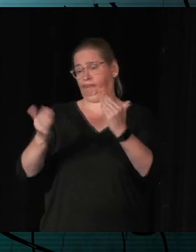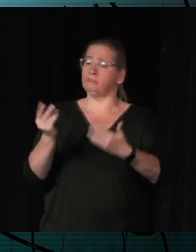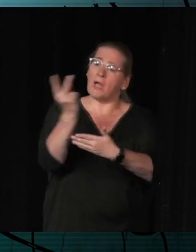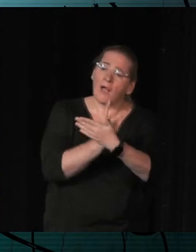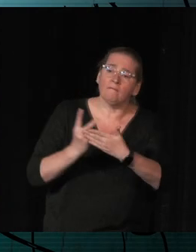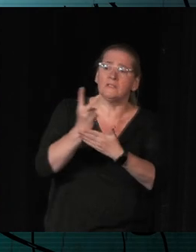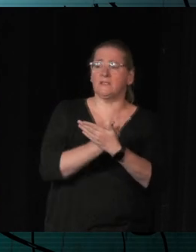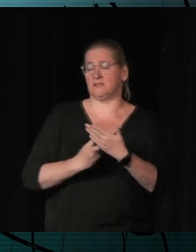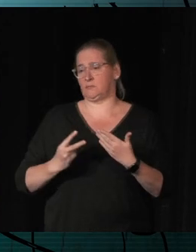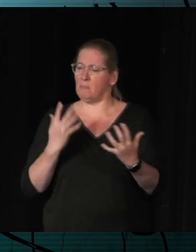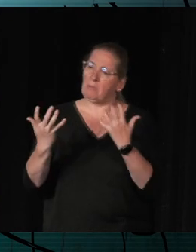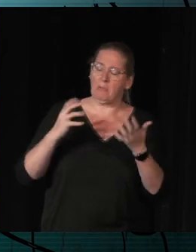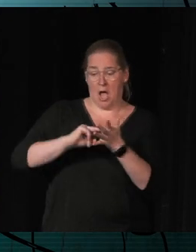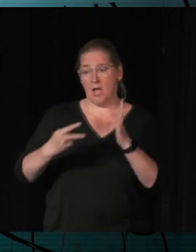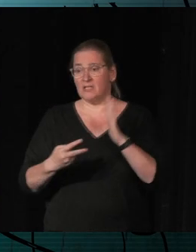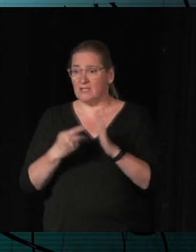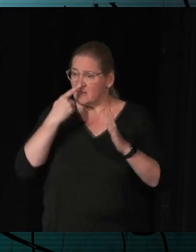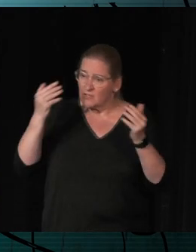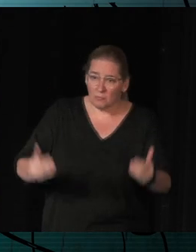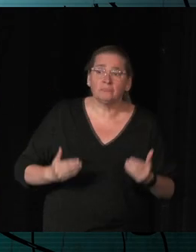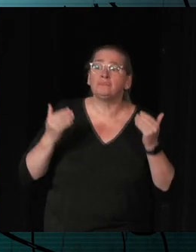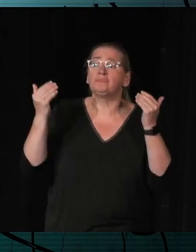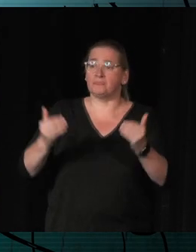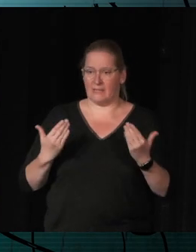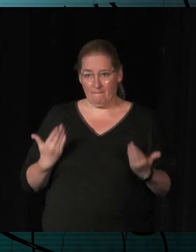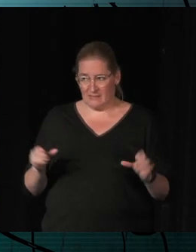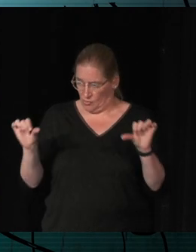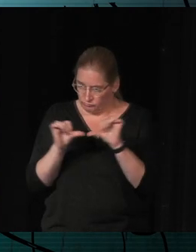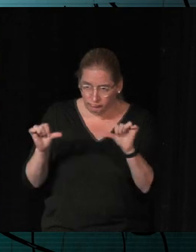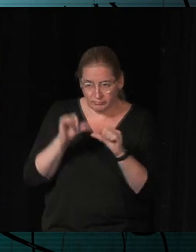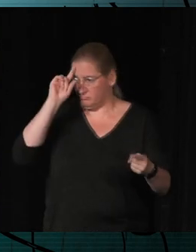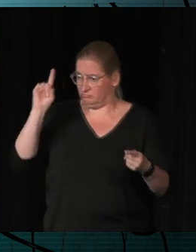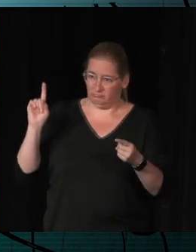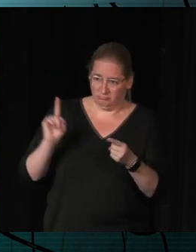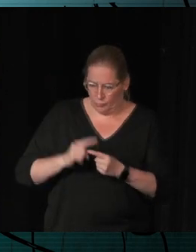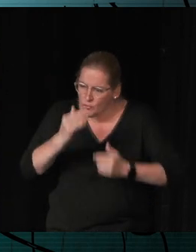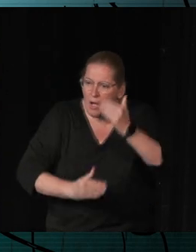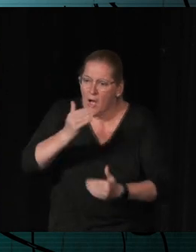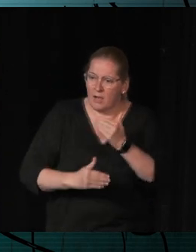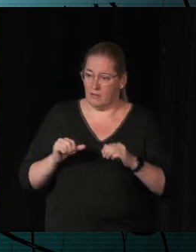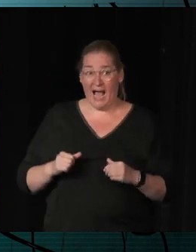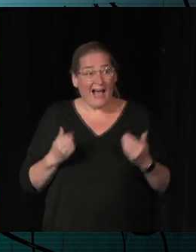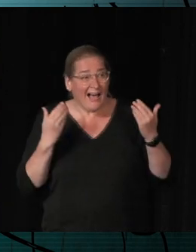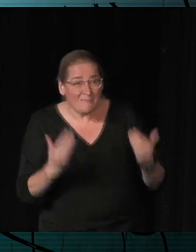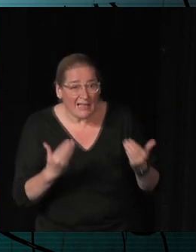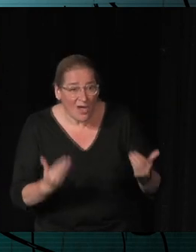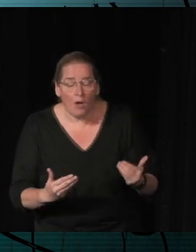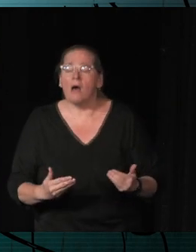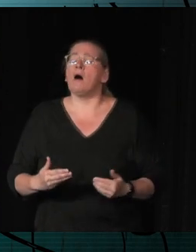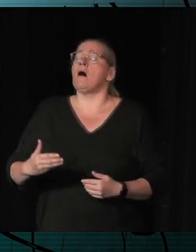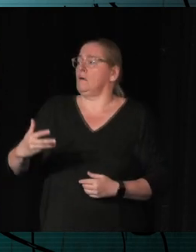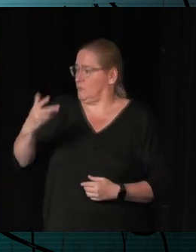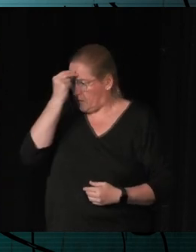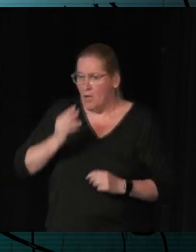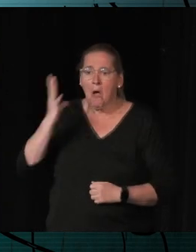en en avant c'est c'est quoi les les vecteurs sur lesquels il faut il faut essayer d'avancer pour pour essayer de faire pour dire pour les jeux maintenant parce que pour les jeux de